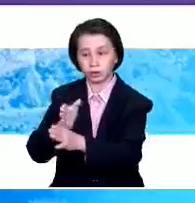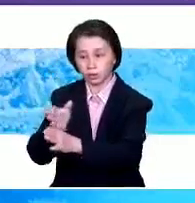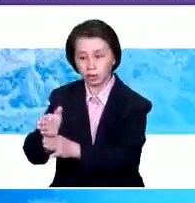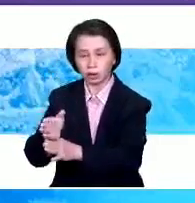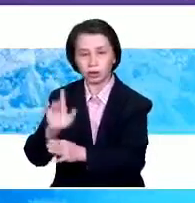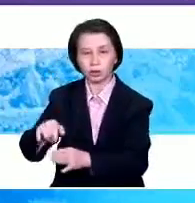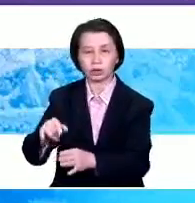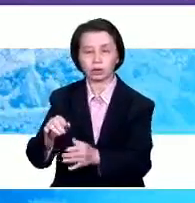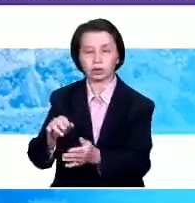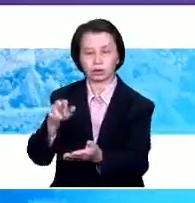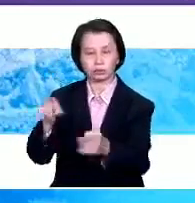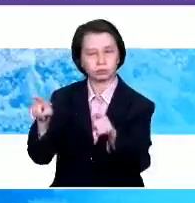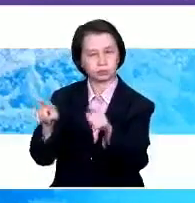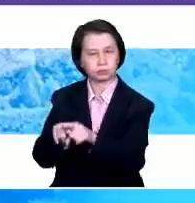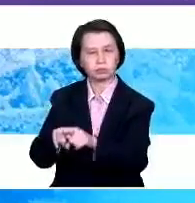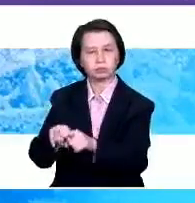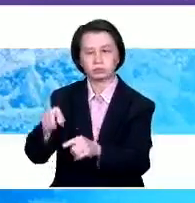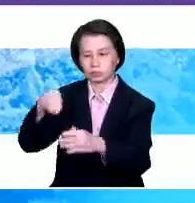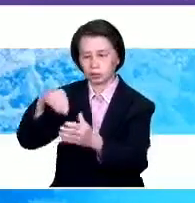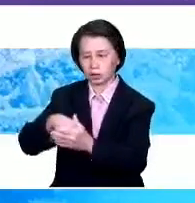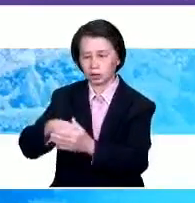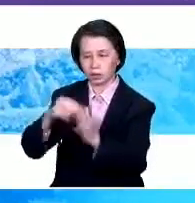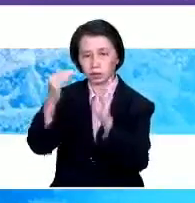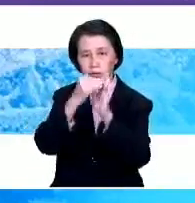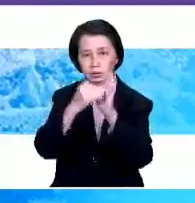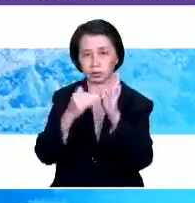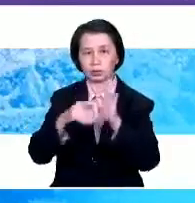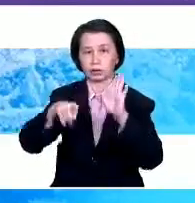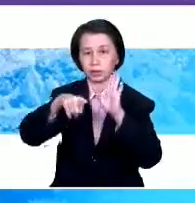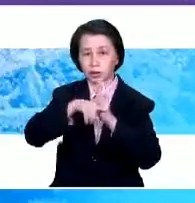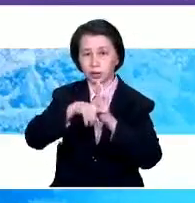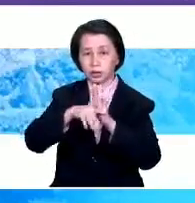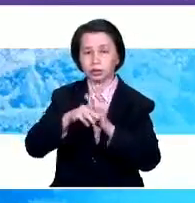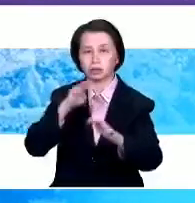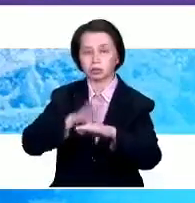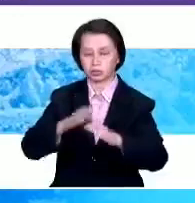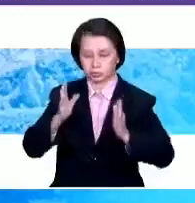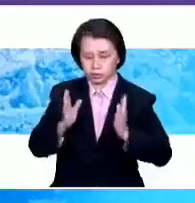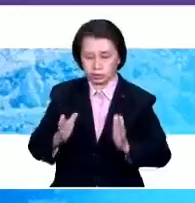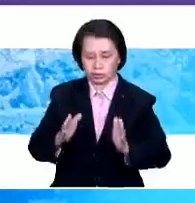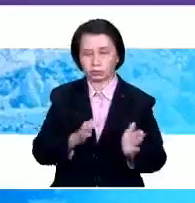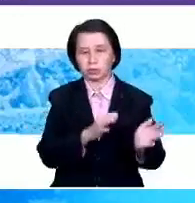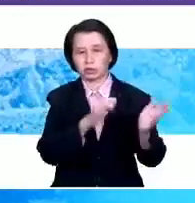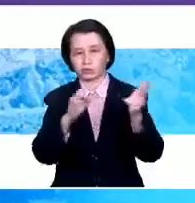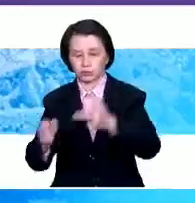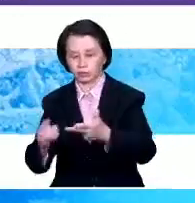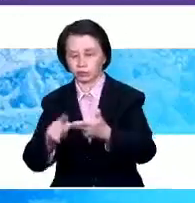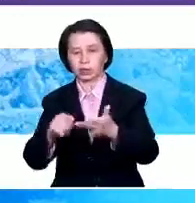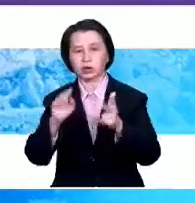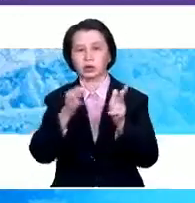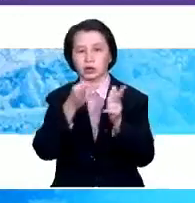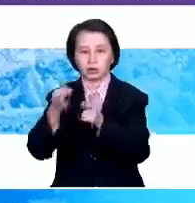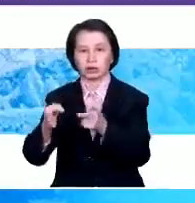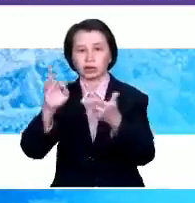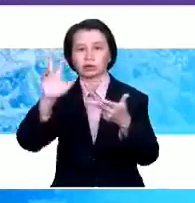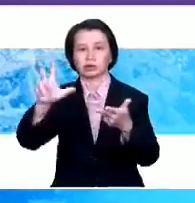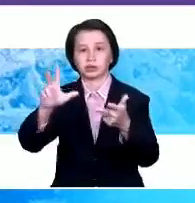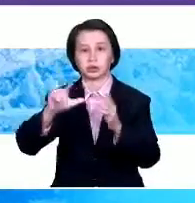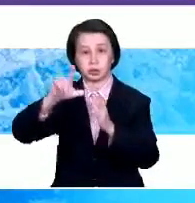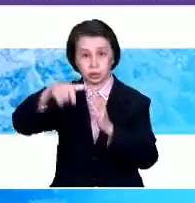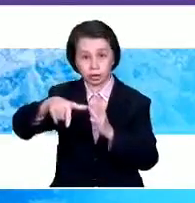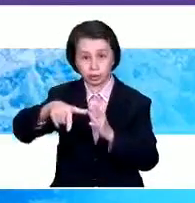yang dikategorikan dalam senarai negatif Smash tempo fase ketiga nanti Hai